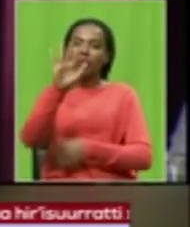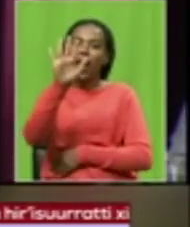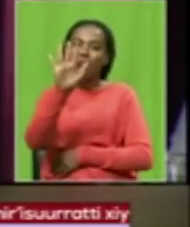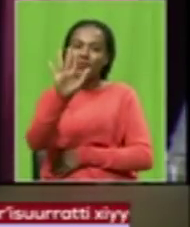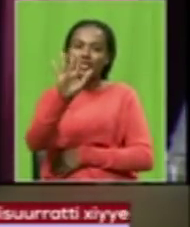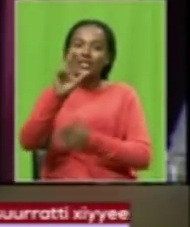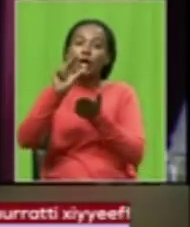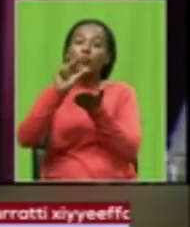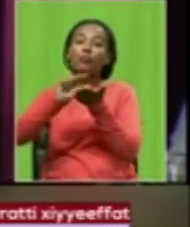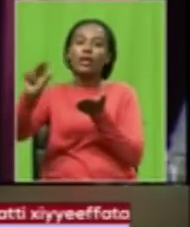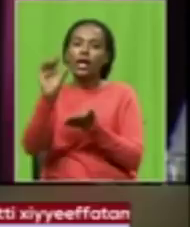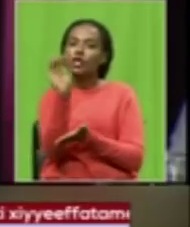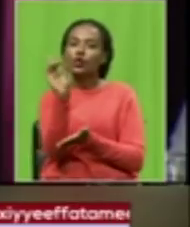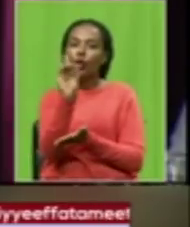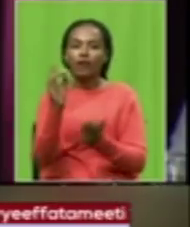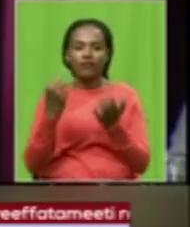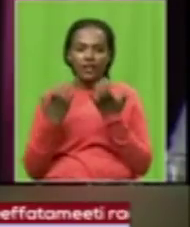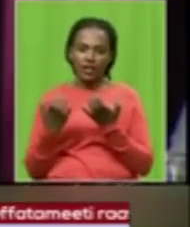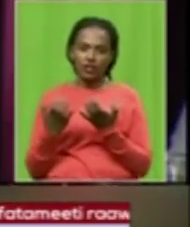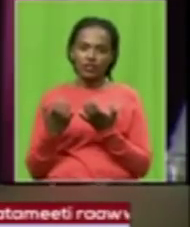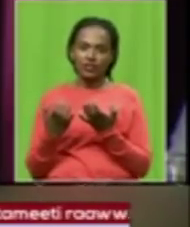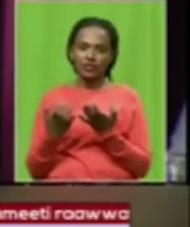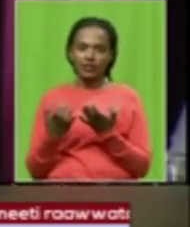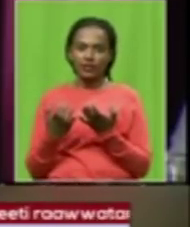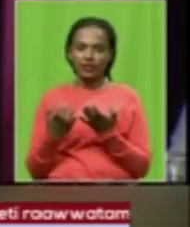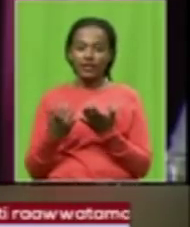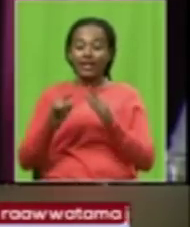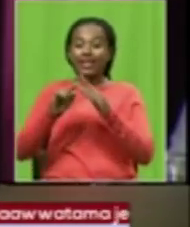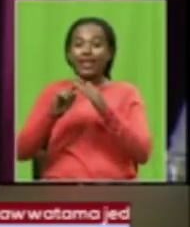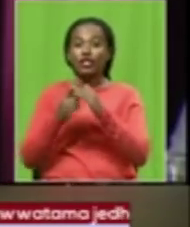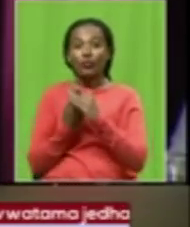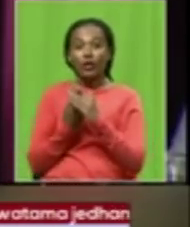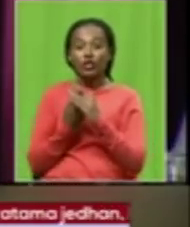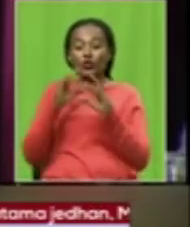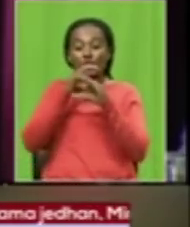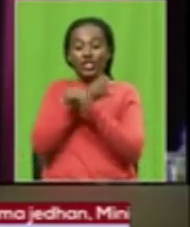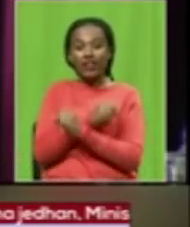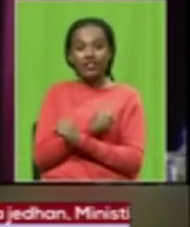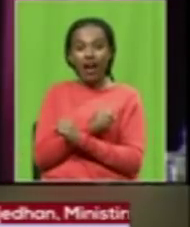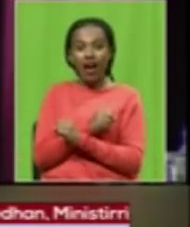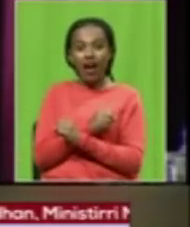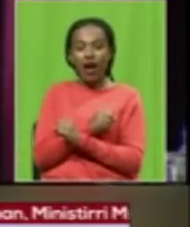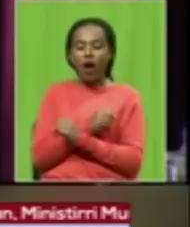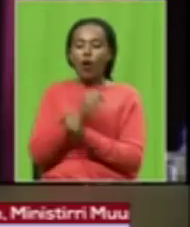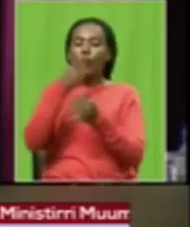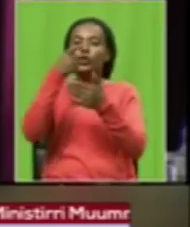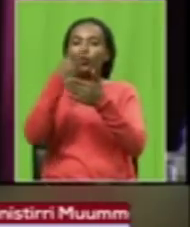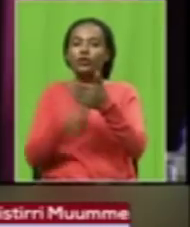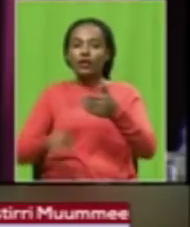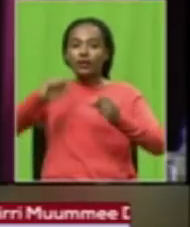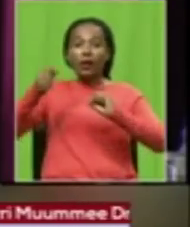7.5 biiliyoon doolaar tifalligaalichi. Maaliif piroojektoota gurguddoo haaraa barana hin eegalle gaaffii jedhuuf Itoophiyaan piroojektoota